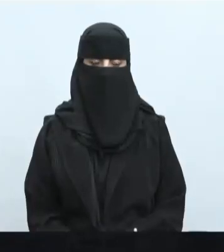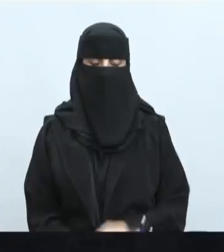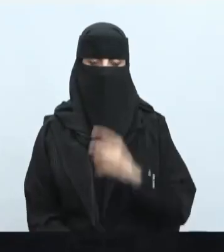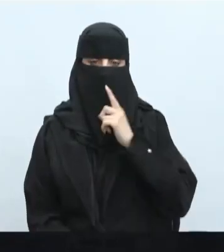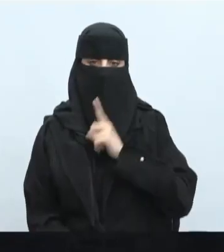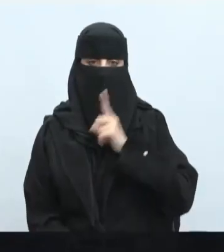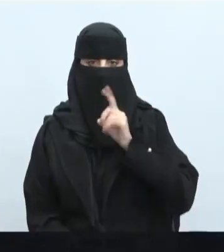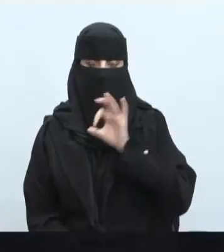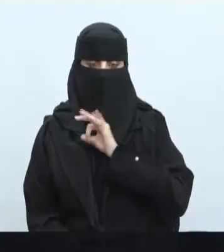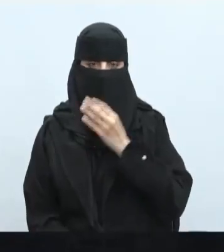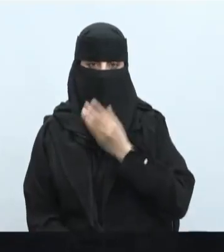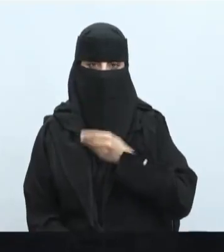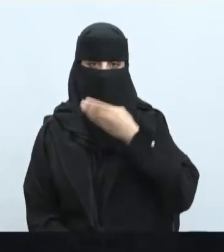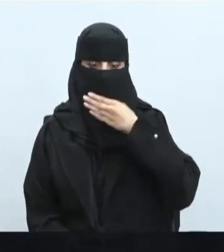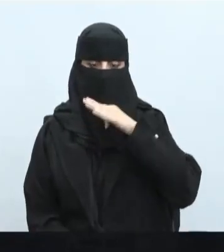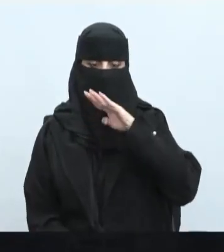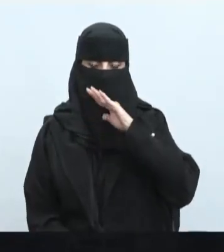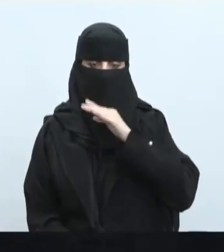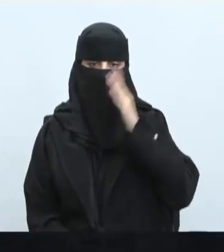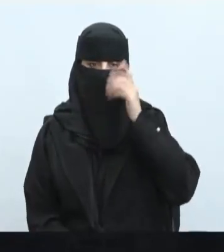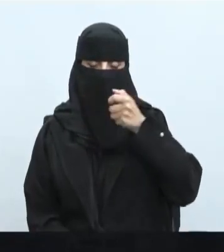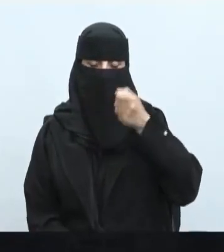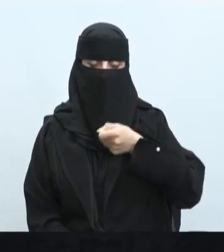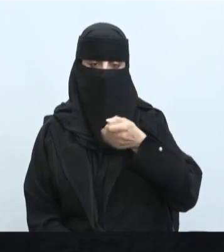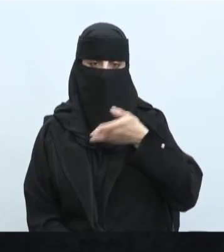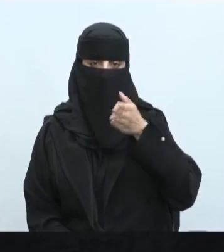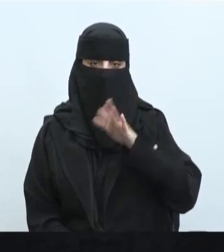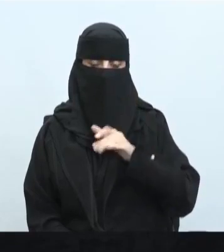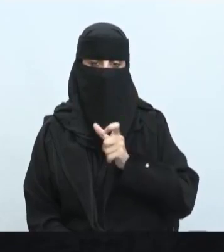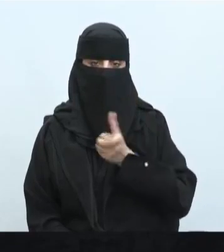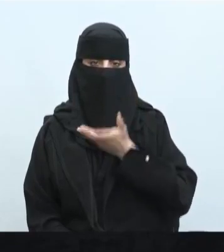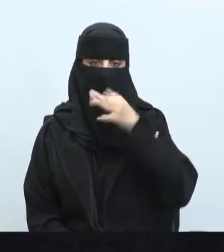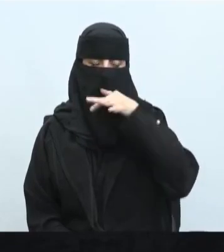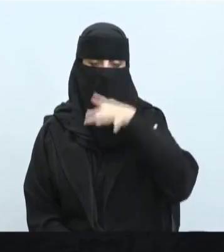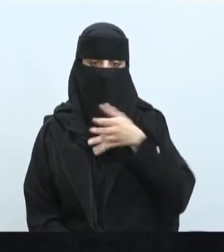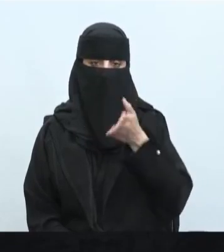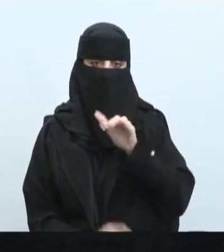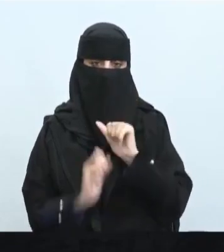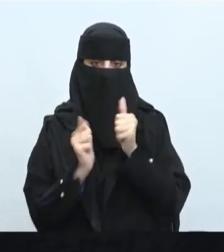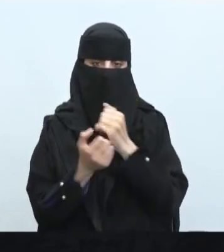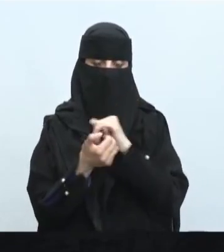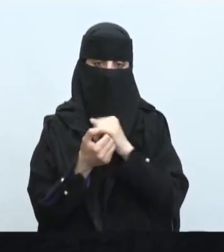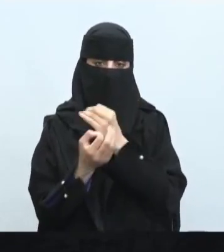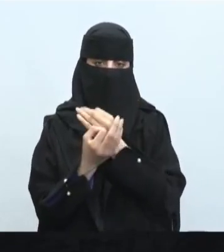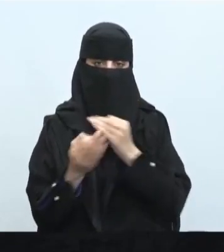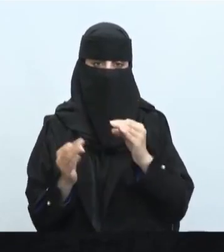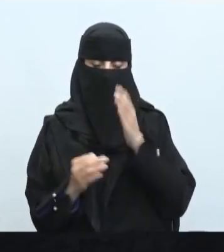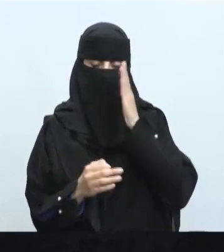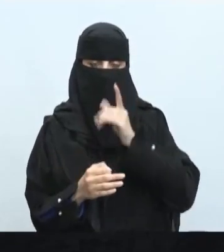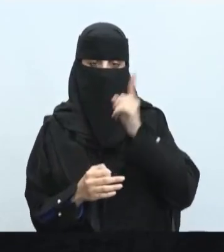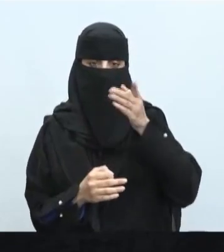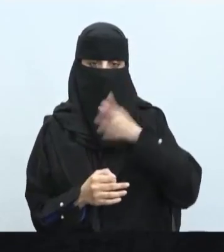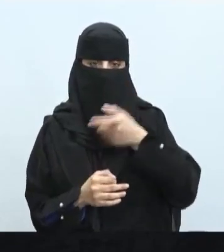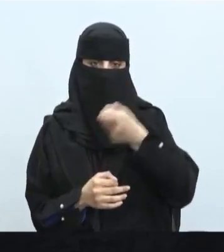بسم الله الرحمن الرحيم الحمد لله رب العالمين والصلاه والسلام على اشرف الانبياء والمرسلين سيدنا